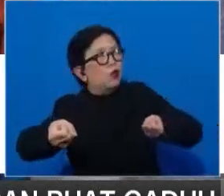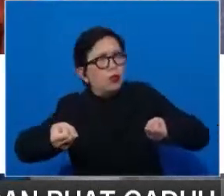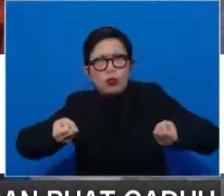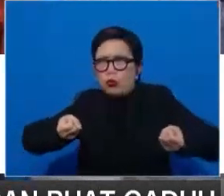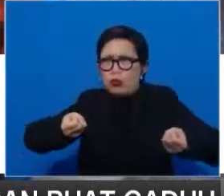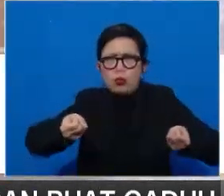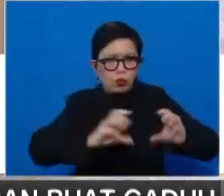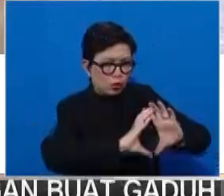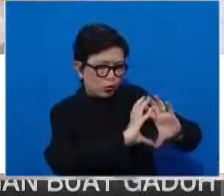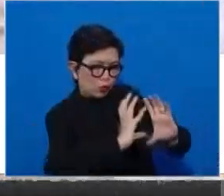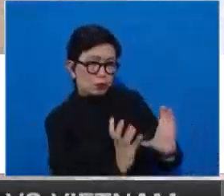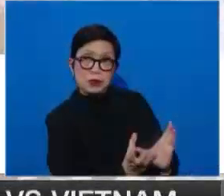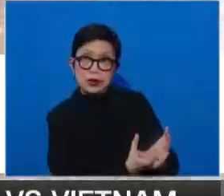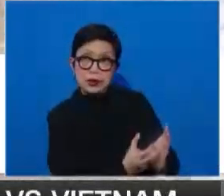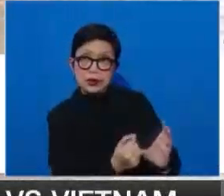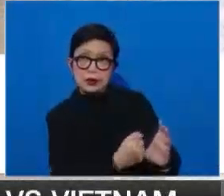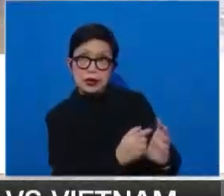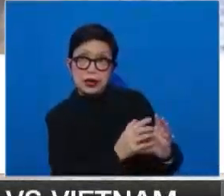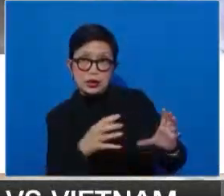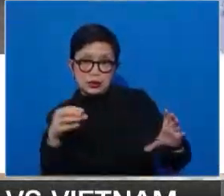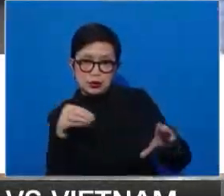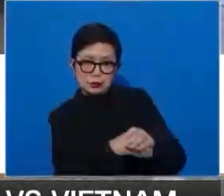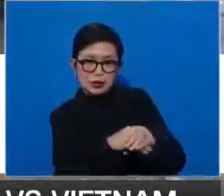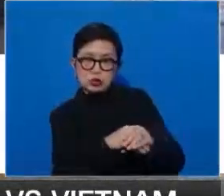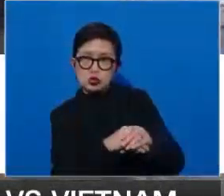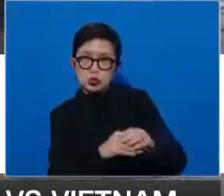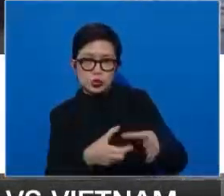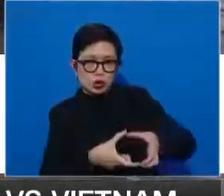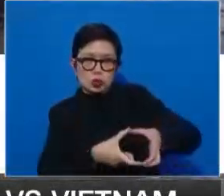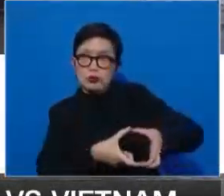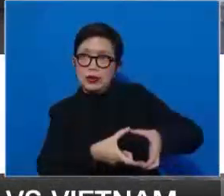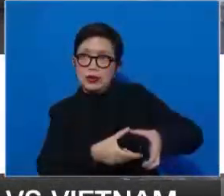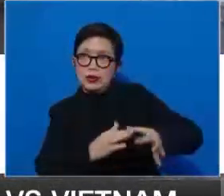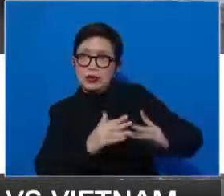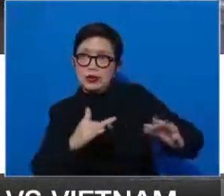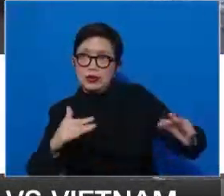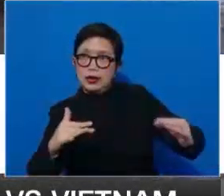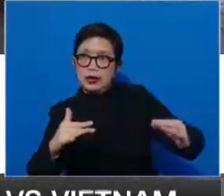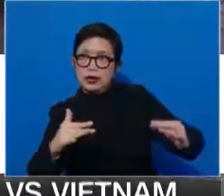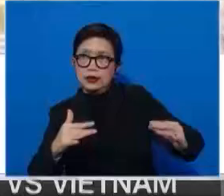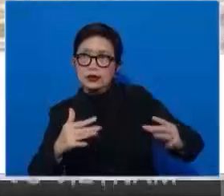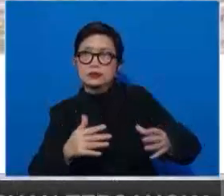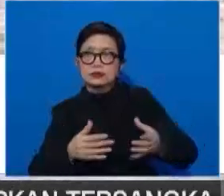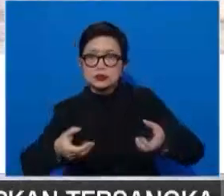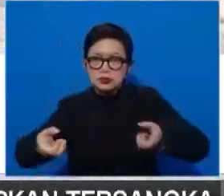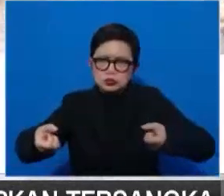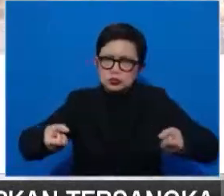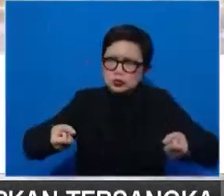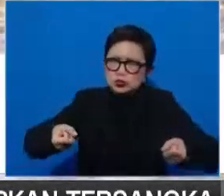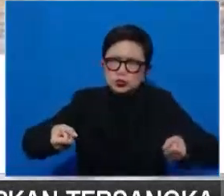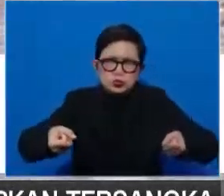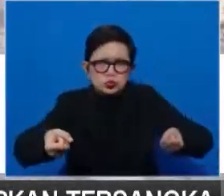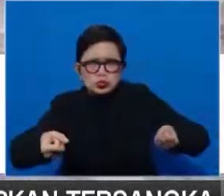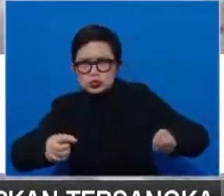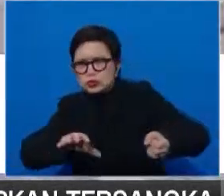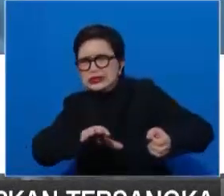ban belakang terperosok ke dalam lubang yang tertutup genangan air hujan. Selain itu, beratnya muatan juga diduga menjadi penyebab truk terguling